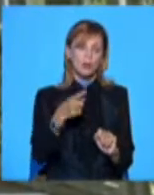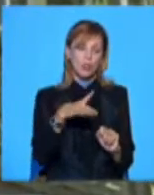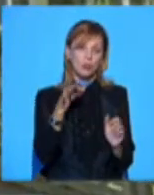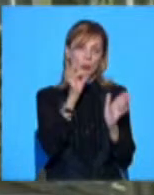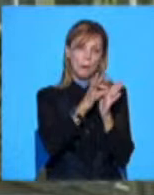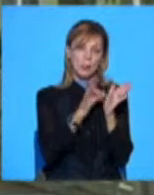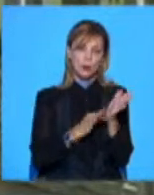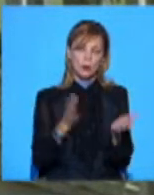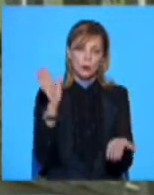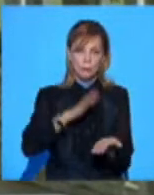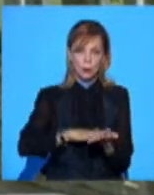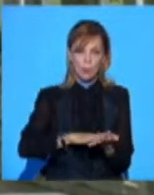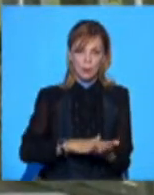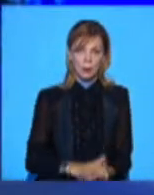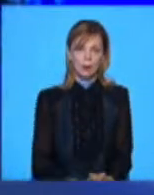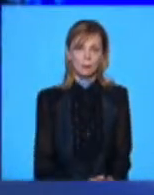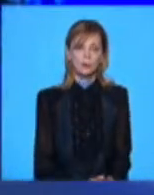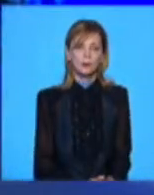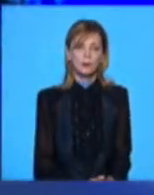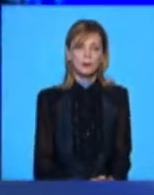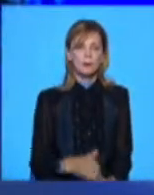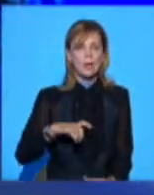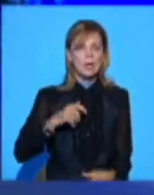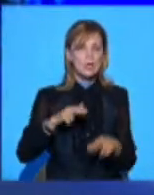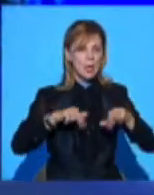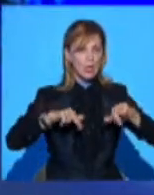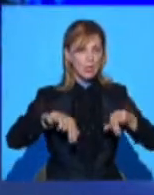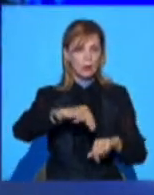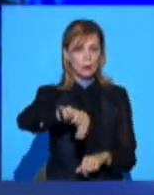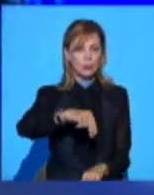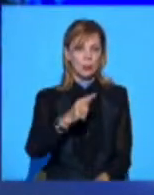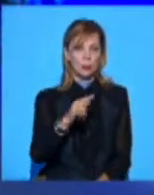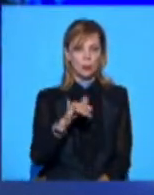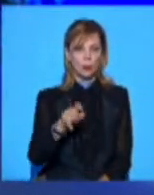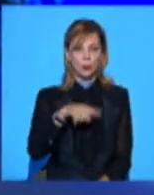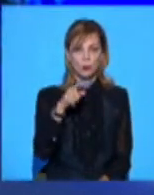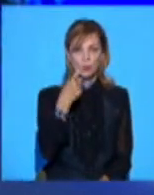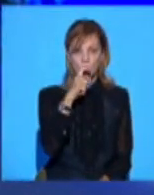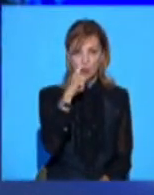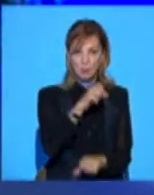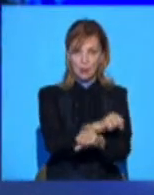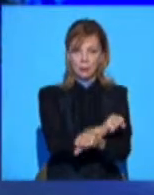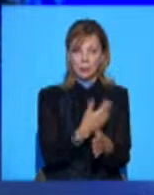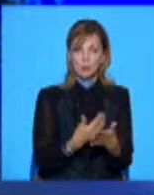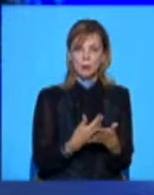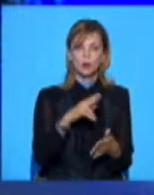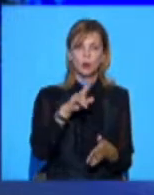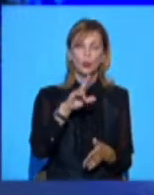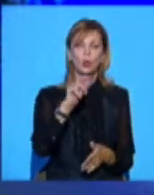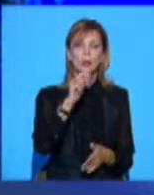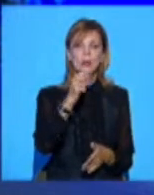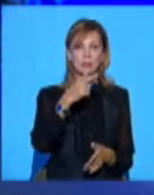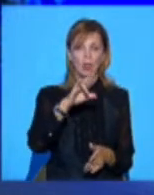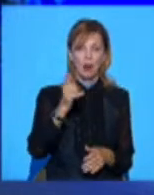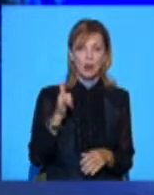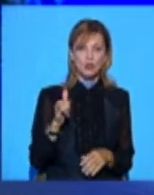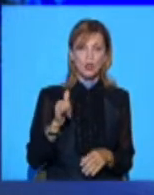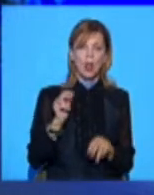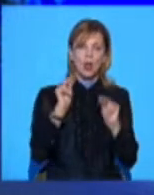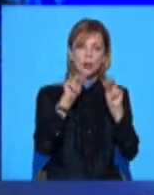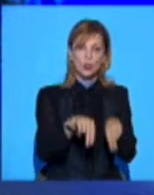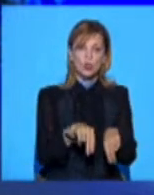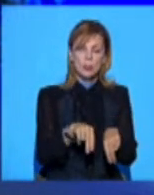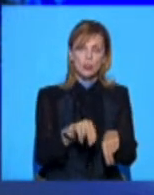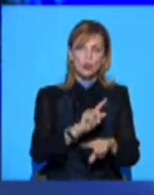și măsurile necesare. Este anchetă și în Gorj, după ce un bărbat arestat pentru ultraj a ajuns de urgență la spital